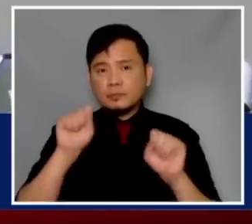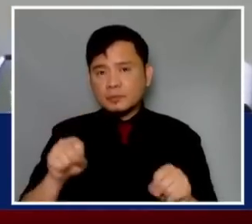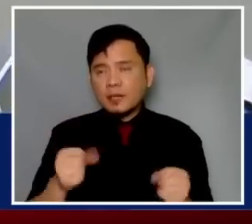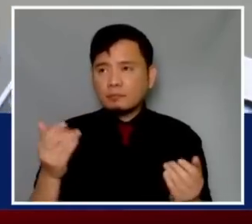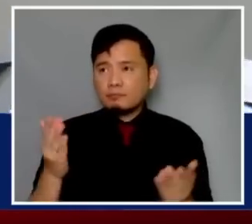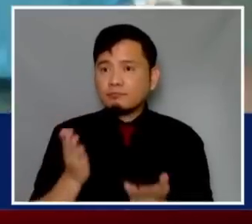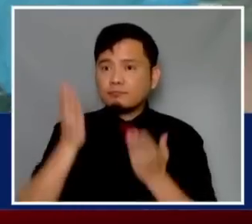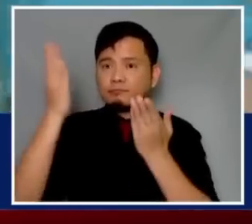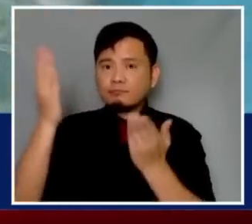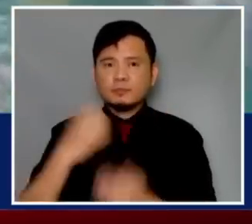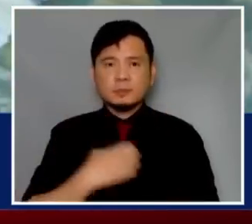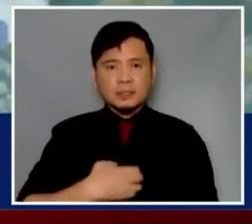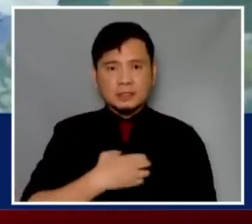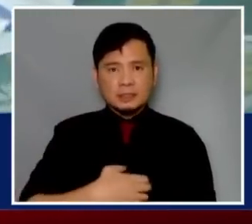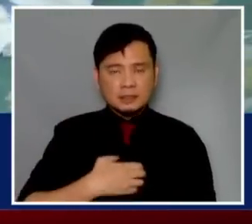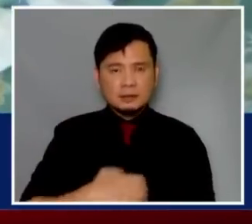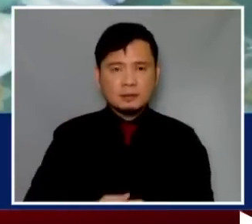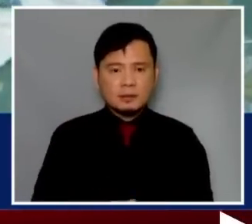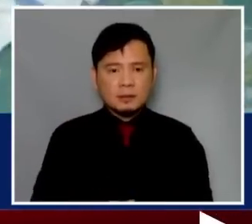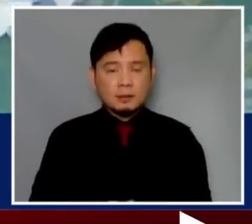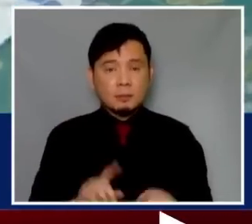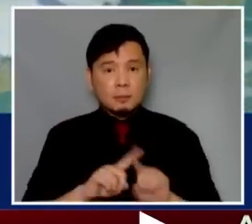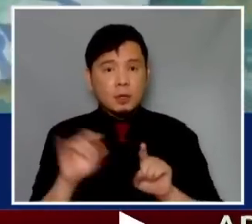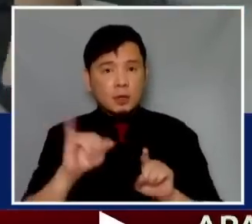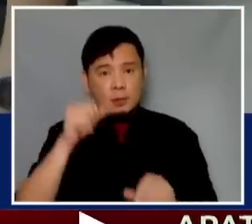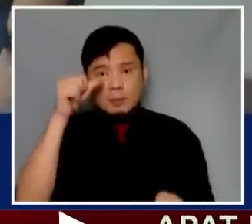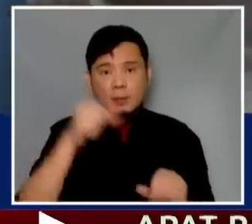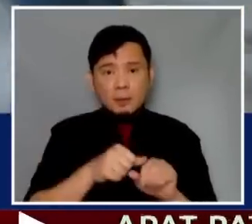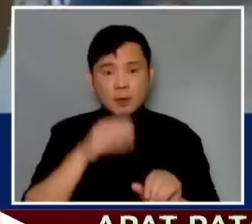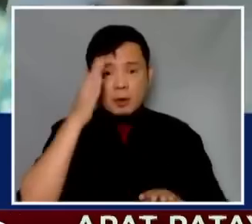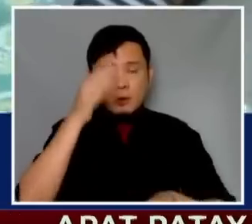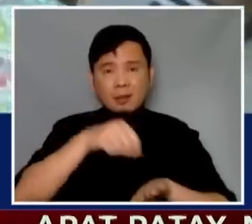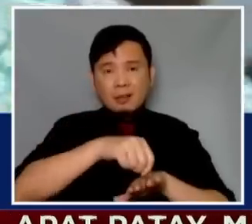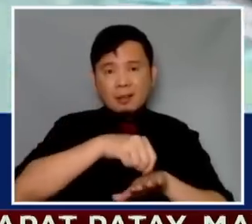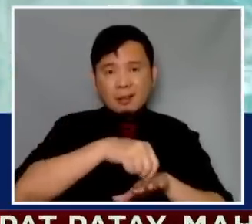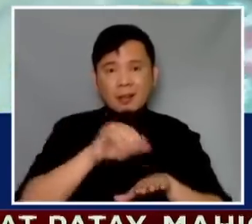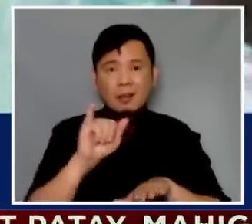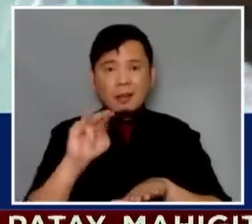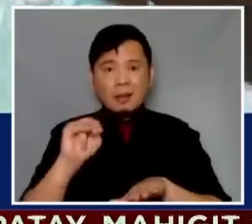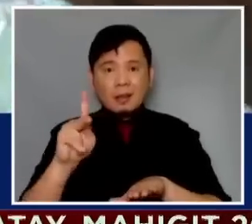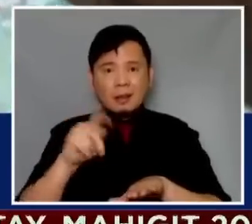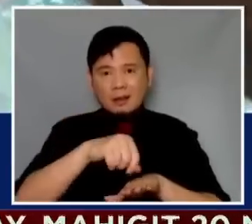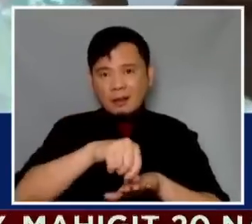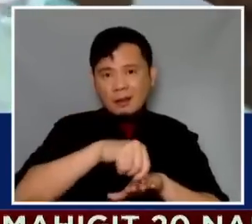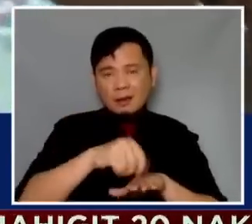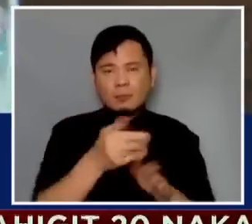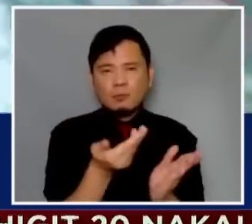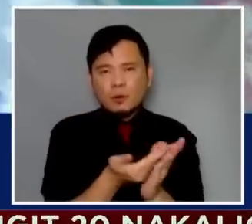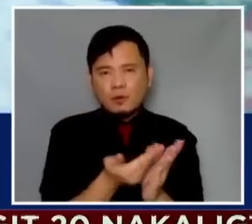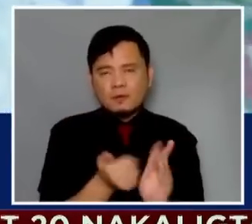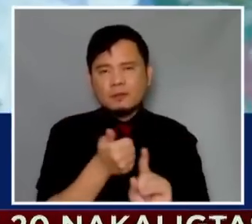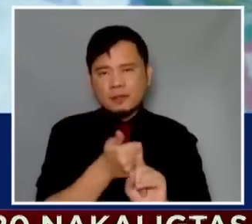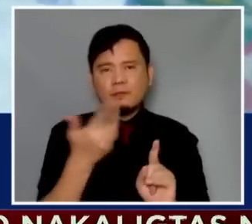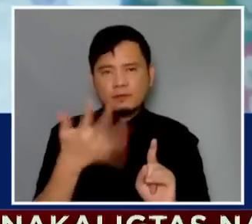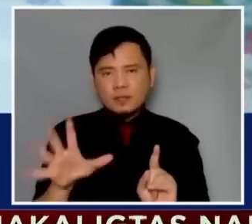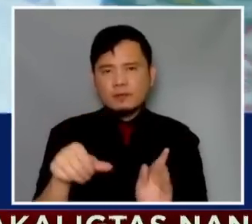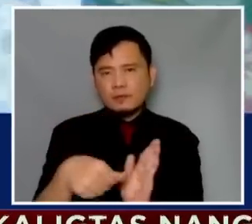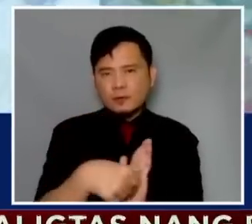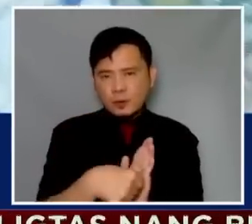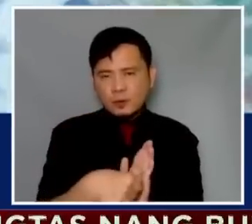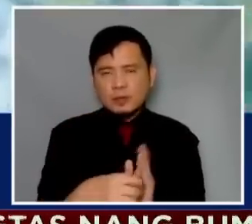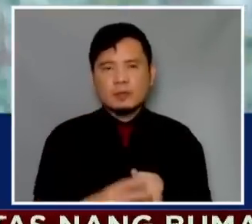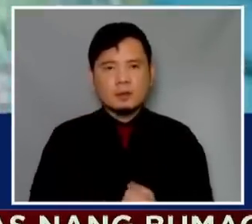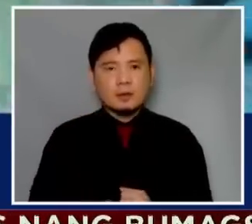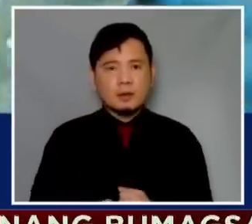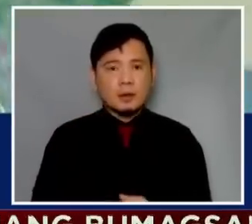Kapag nakaboto na, huwag kakalimutan ang indelible ink na siyang patunay na kayo ay nakaboto na at naging bahagi